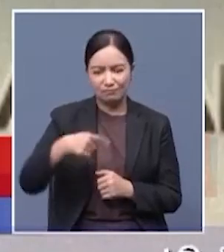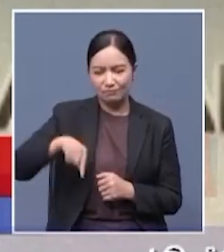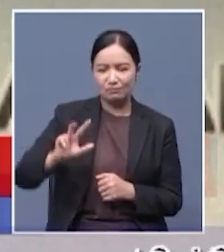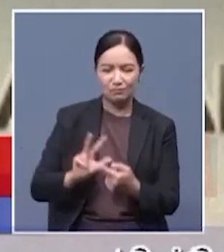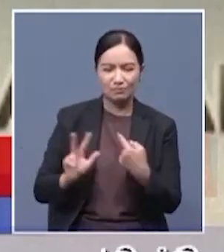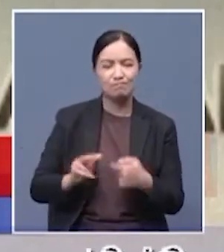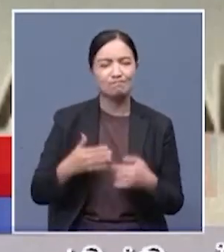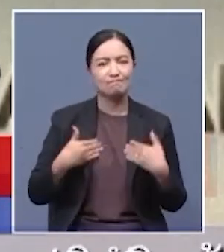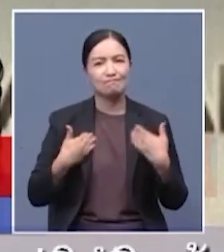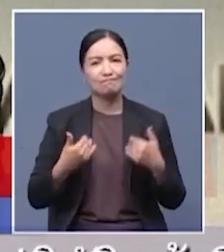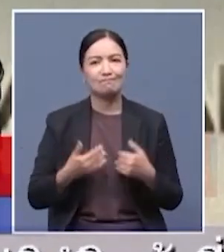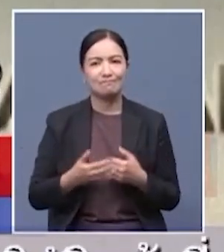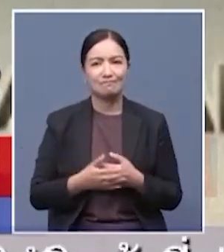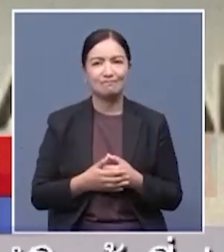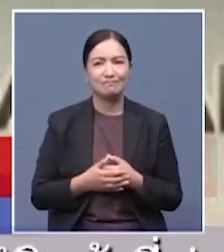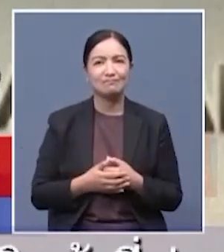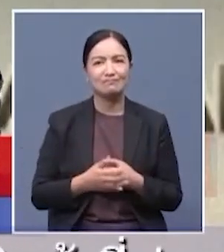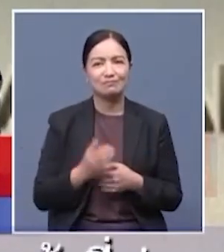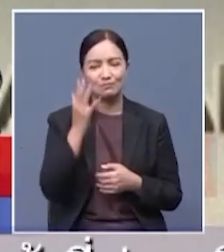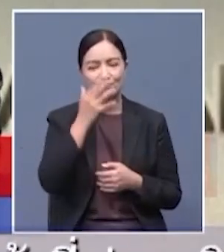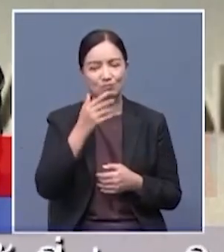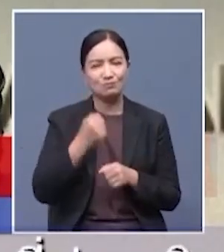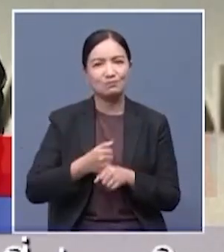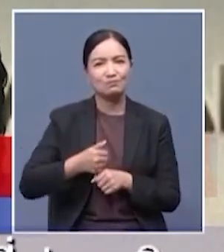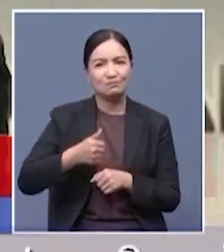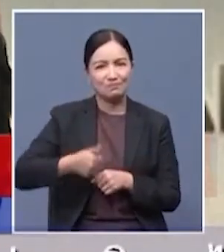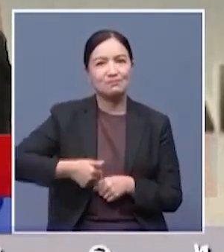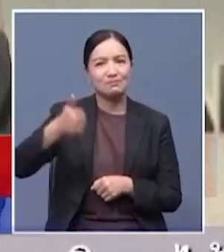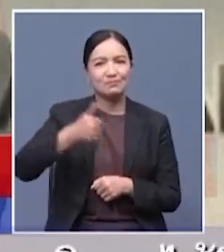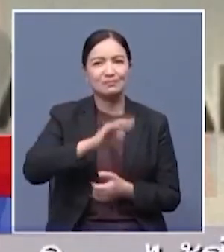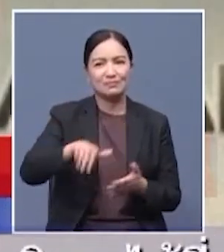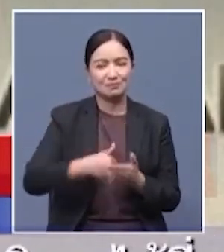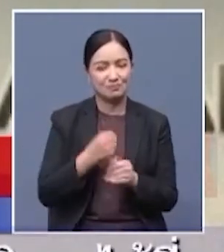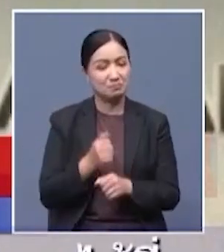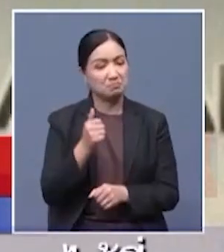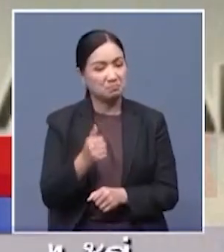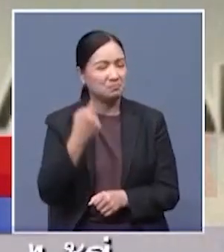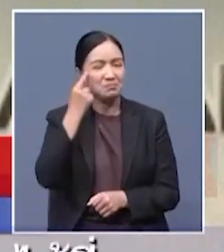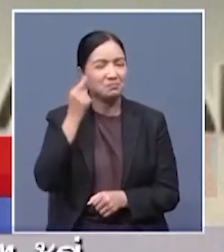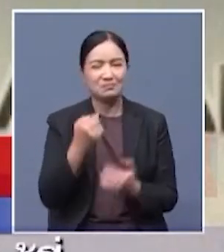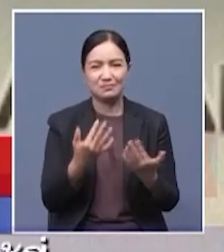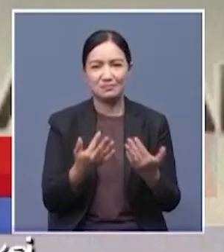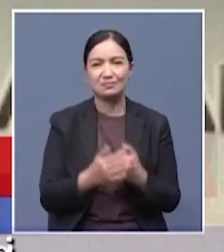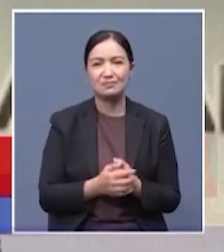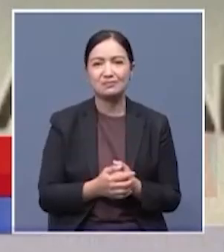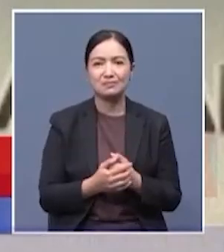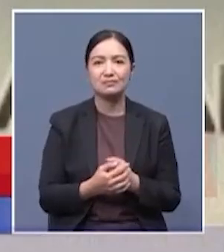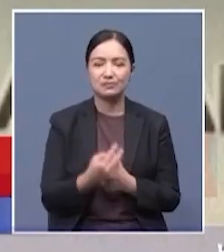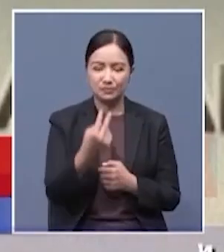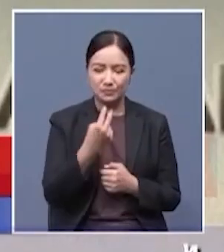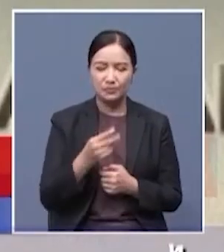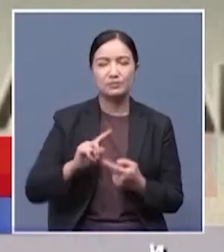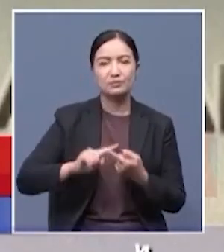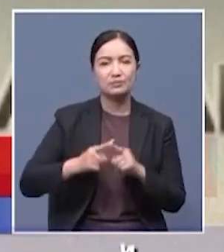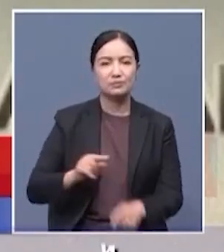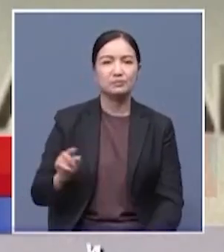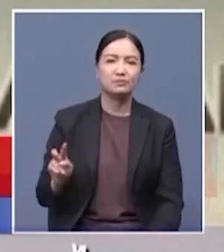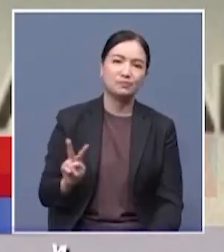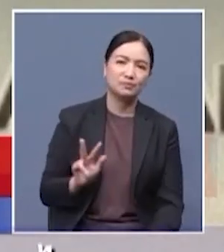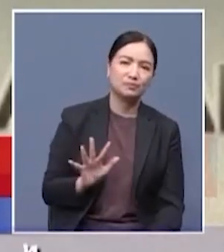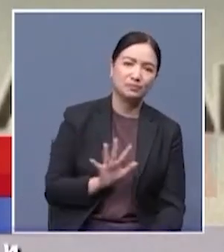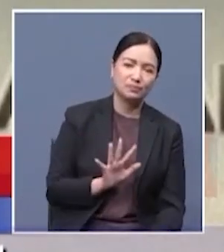งอยู่ จริงก็เป็นนางงามก็ทำได้ทุกอย่างค่ะแต่ทำดีไหมอันนี้ว่ากัน ฝากตามซูนะคะแล้วก็เพื่อนๆ Miss Universe